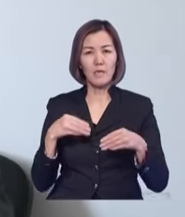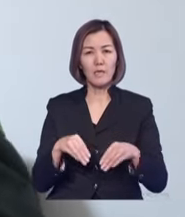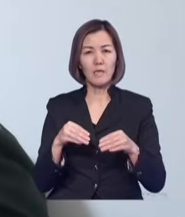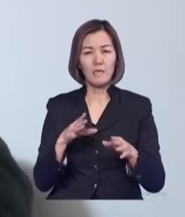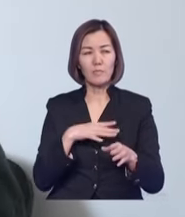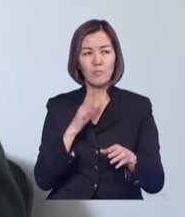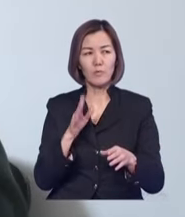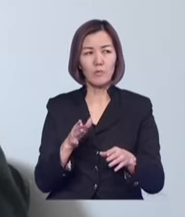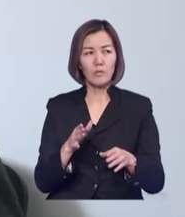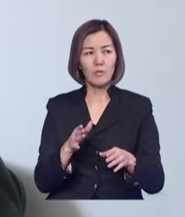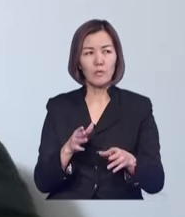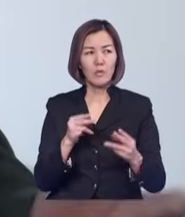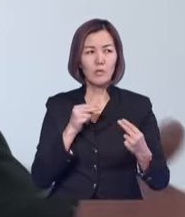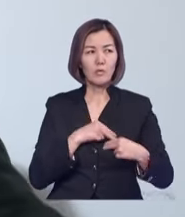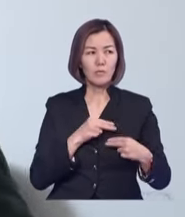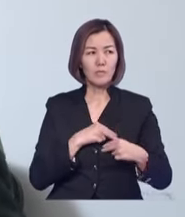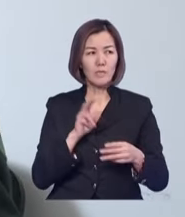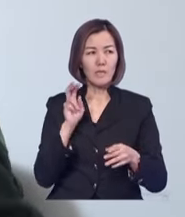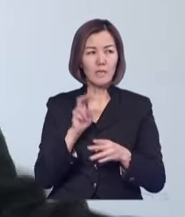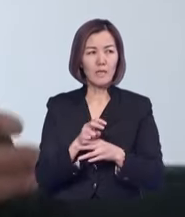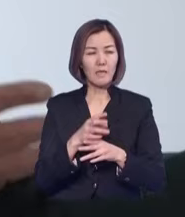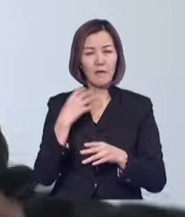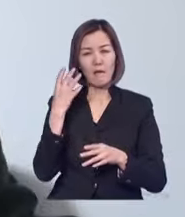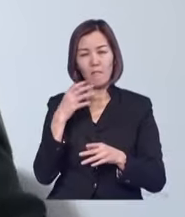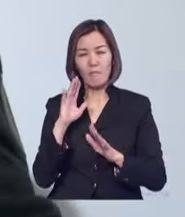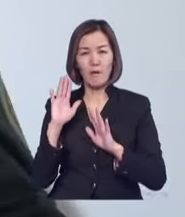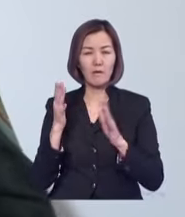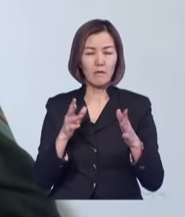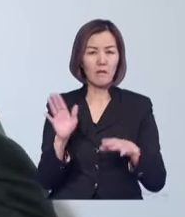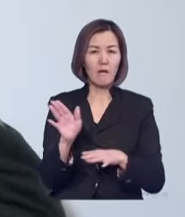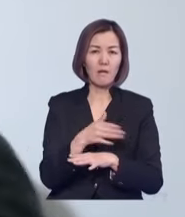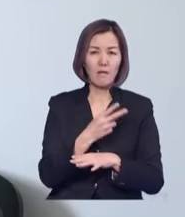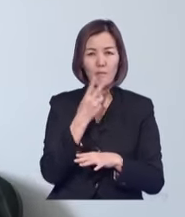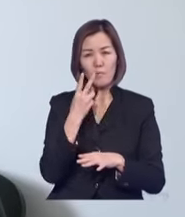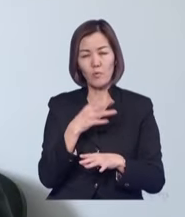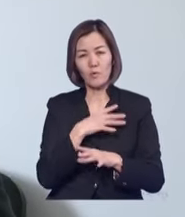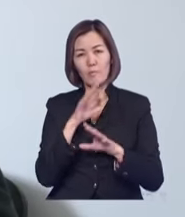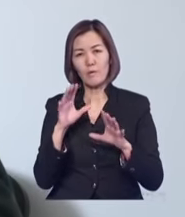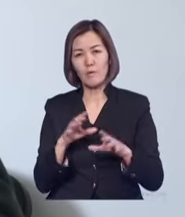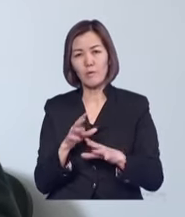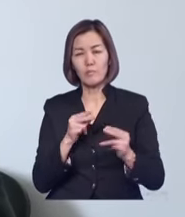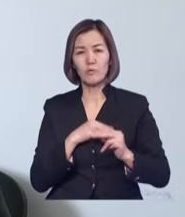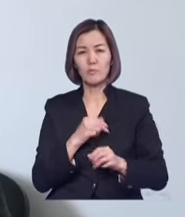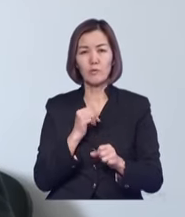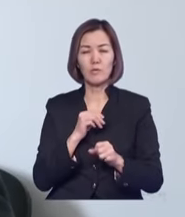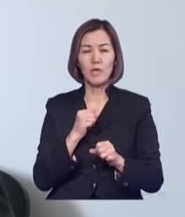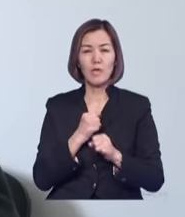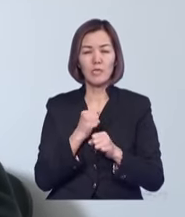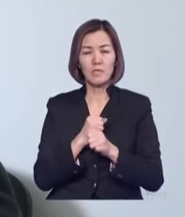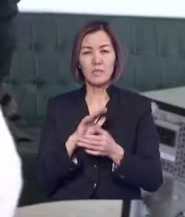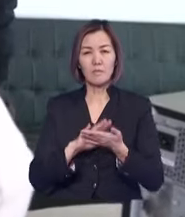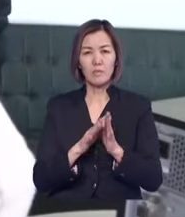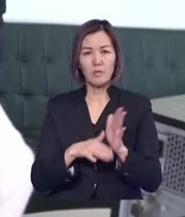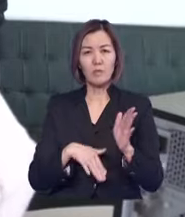жерден жұмысқа келді. Жаңа алма бағын аралап жаңаға. Жұмыс істеуіне жағдай жасасақ деген не ғой енді бір